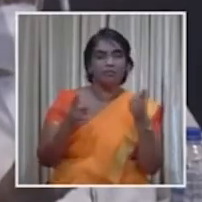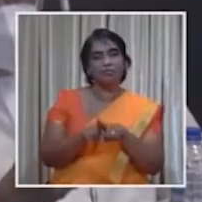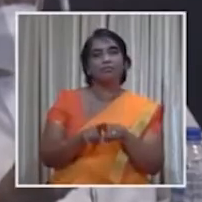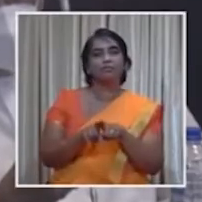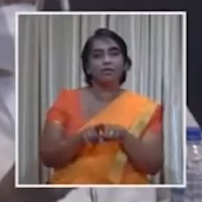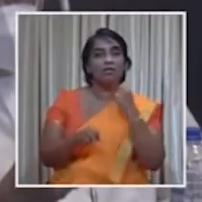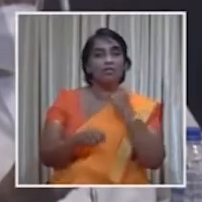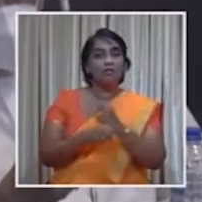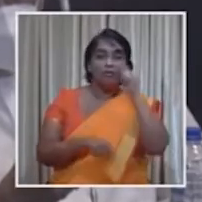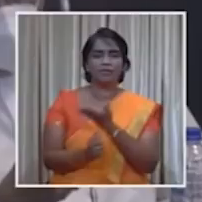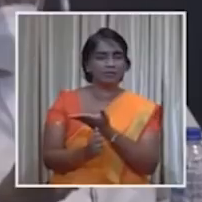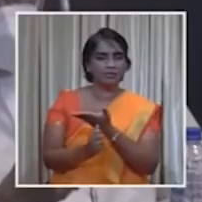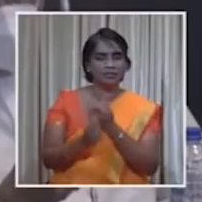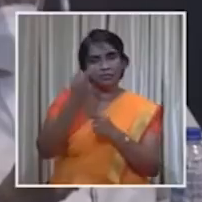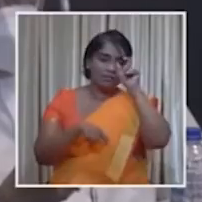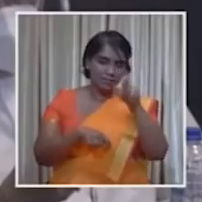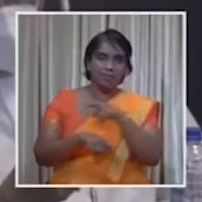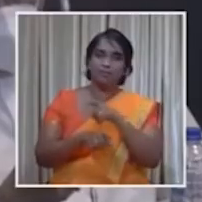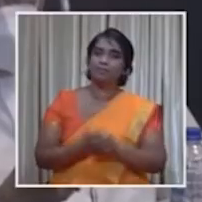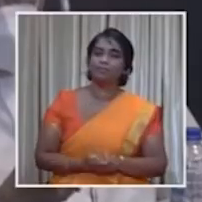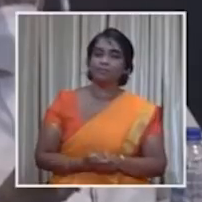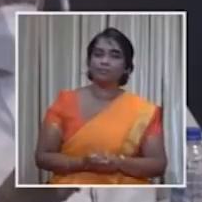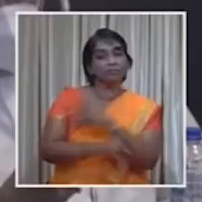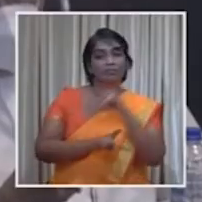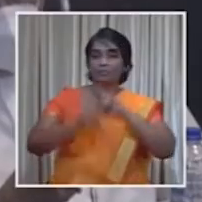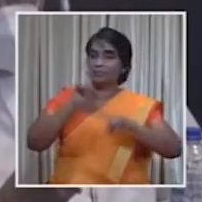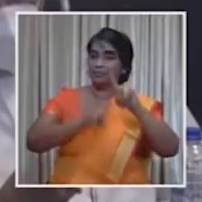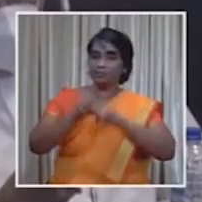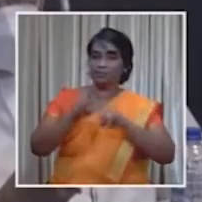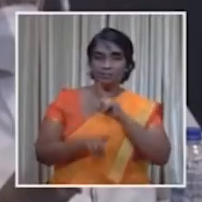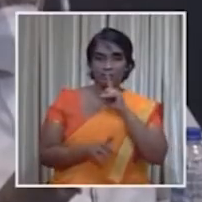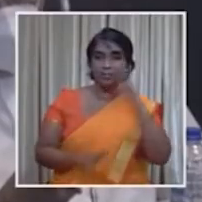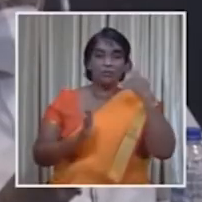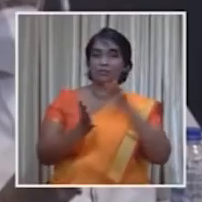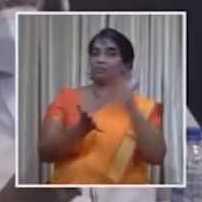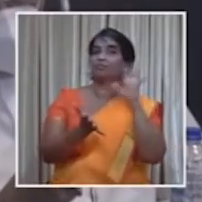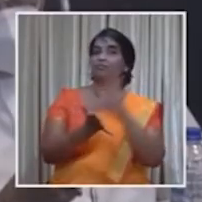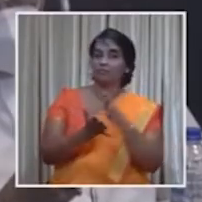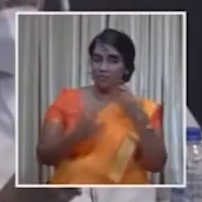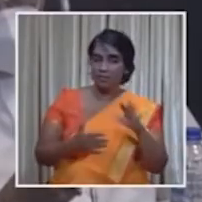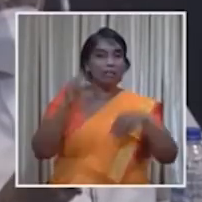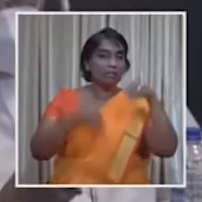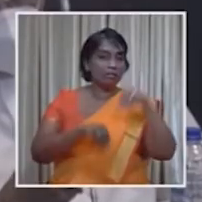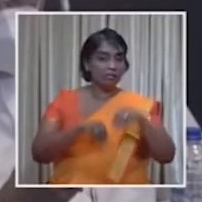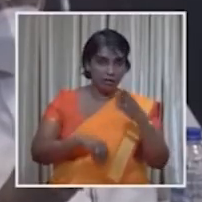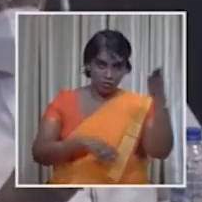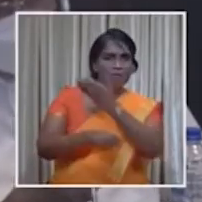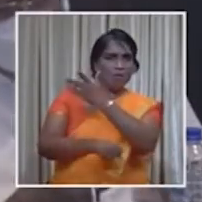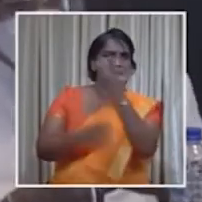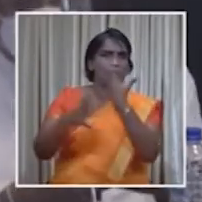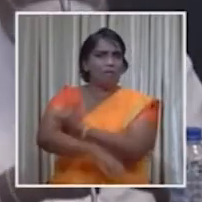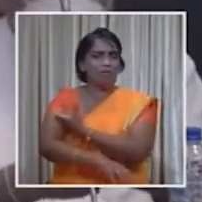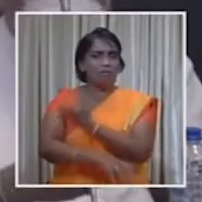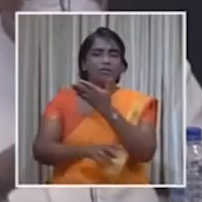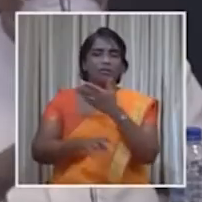රාජ්‍ය සේවකයෝ තමයි මේ ඔක්කොම කරන්නේ. දැන් බලන්න එන්නත ගැන ලොකුවට කතා කරන ලෝක වාර්තාවක් තිබ්බලු එන්නත දේශපාලනඥයෝ දෙන්නත ගෙවි රාජ්‍ය සේවකයෝ.